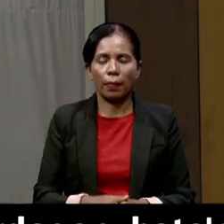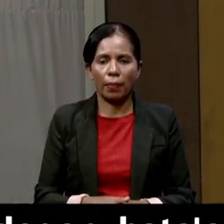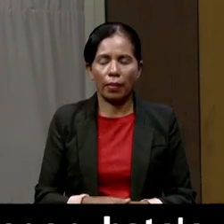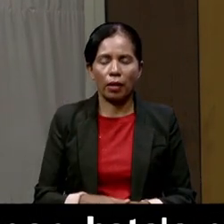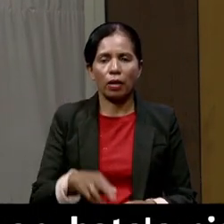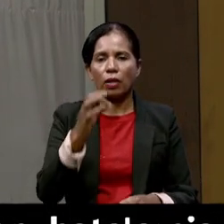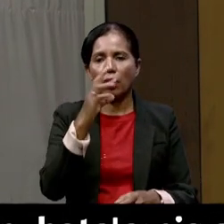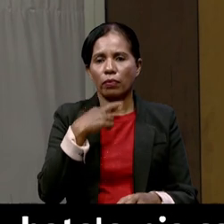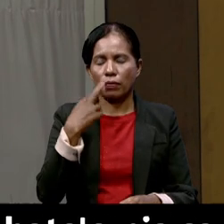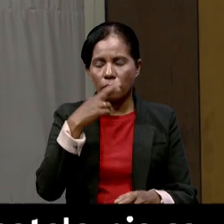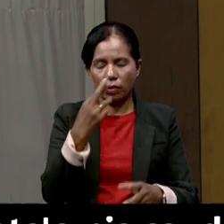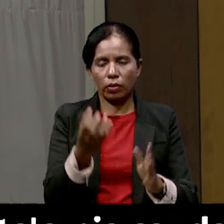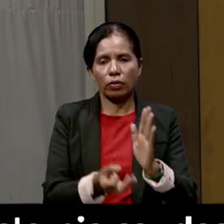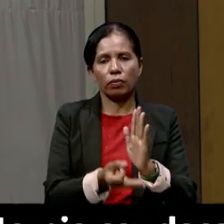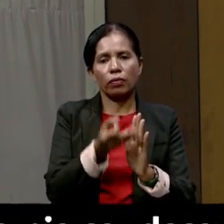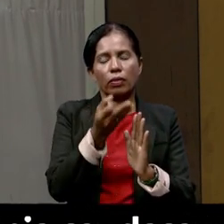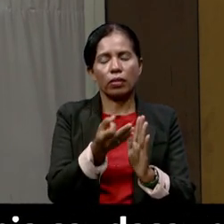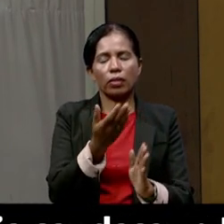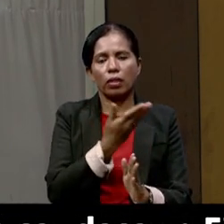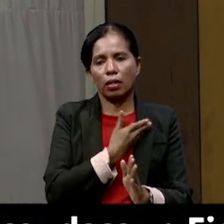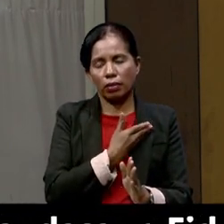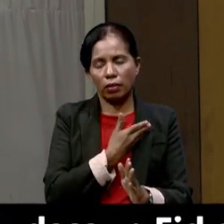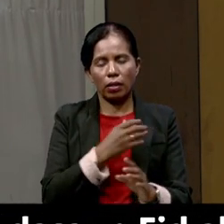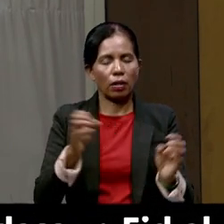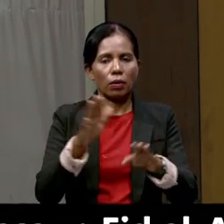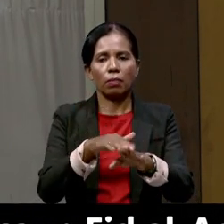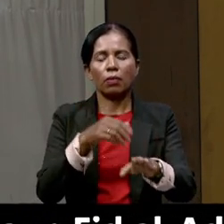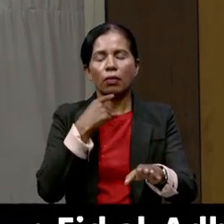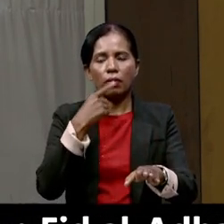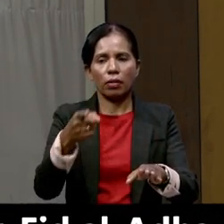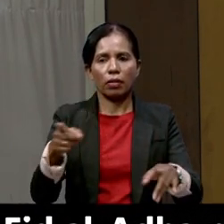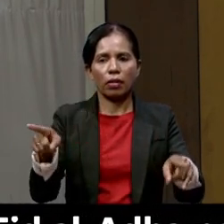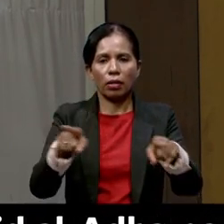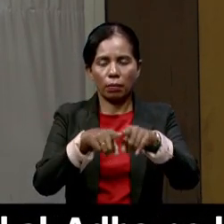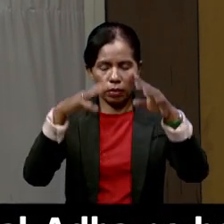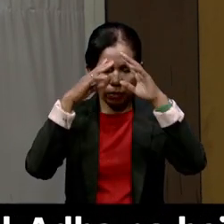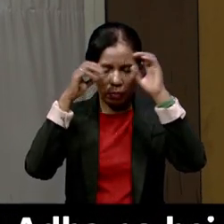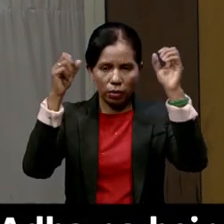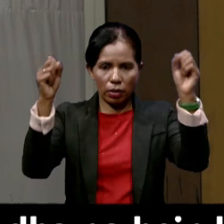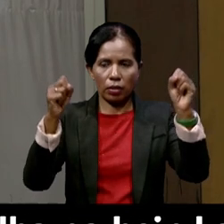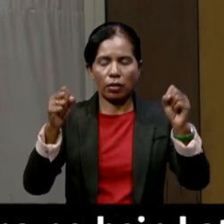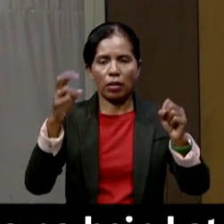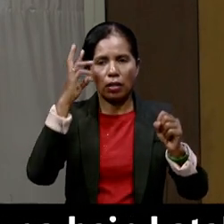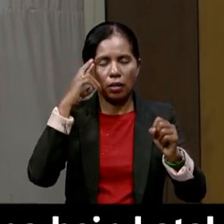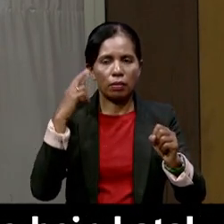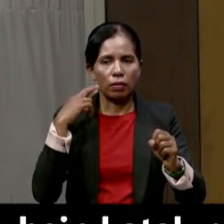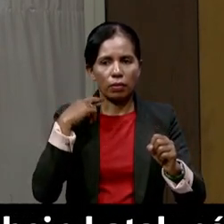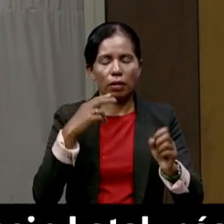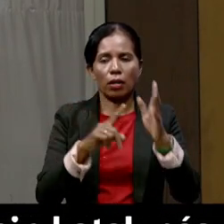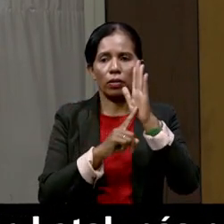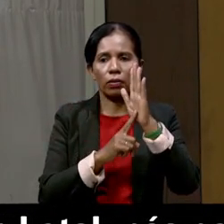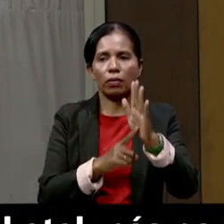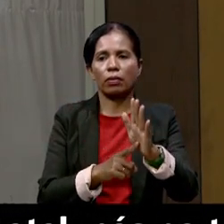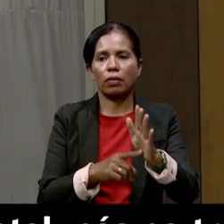fosfolin saba bebe la coi bola visa nema tenne presidente da repubblica nema ia tutto lo los ca ta